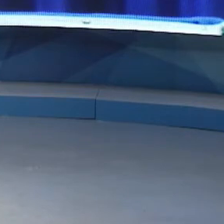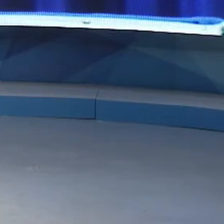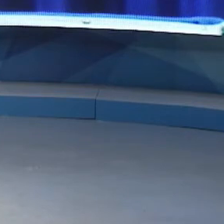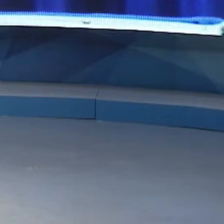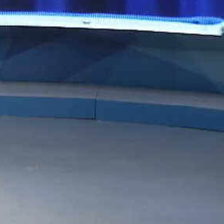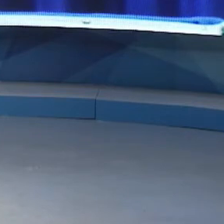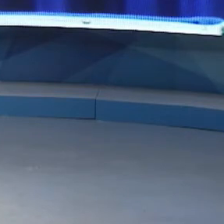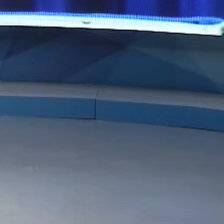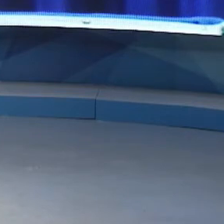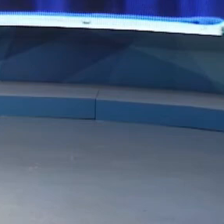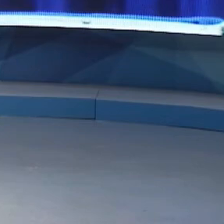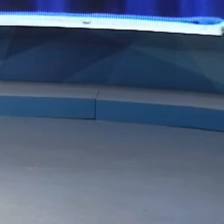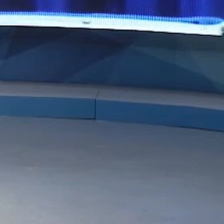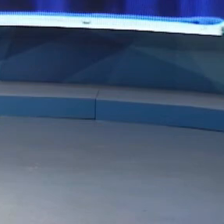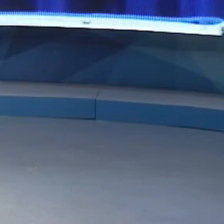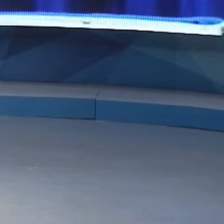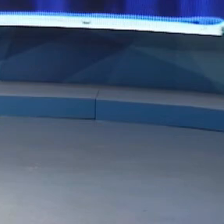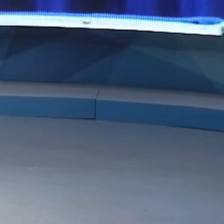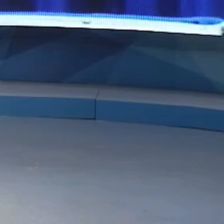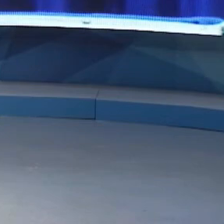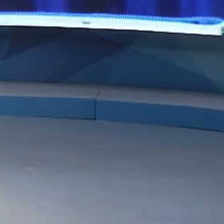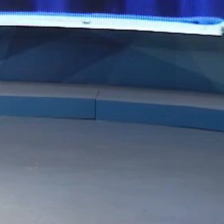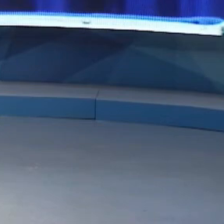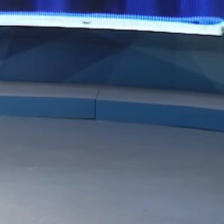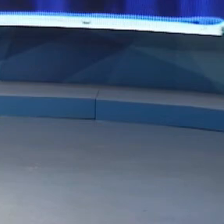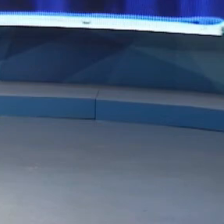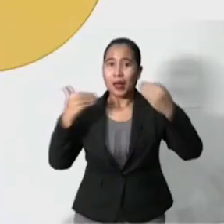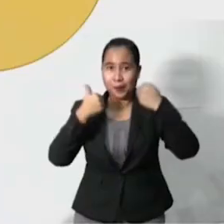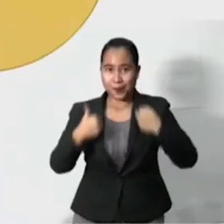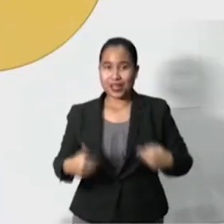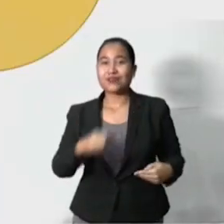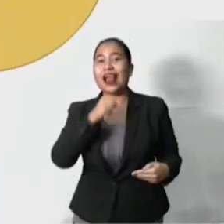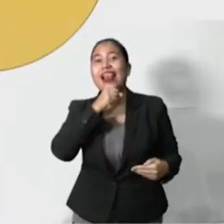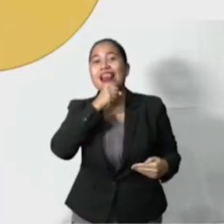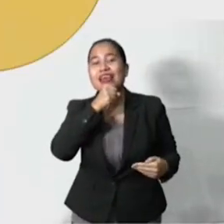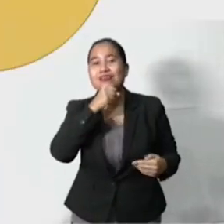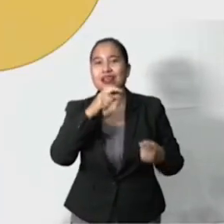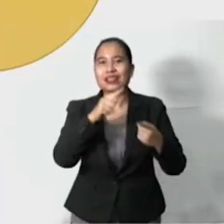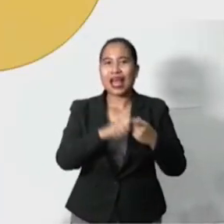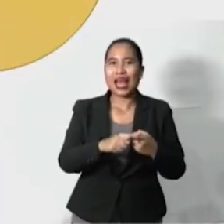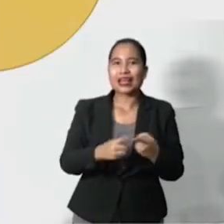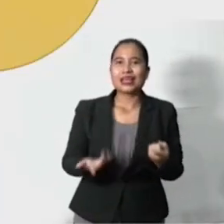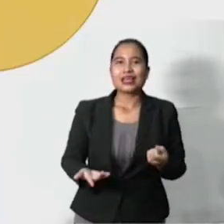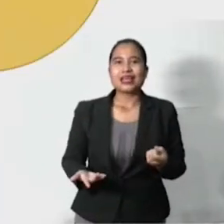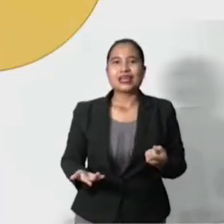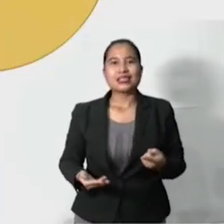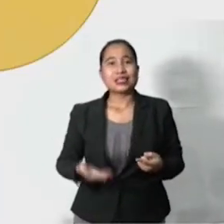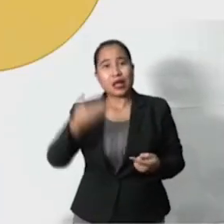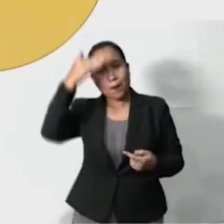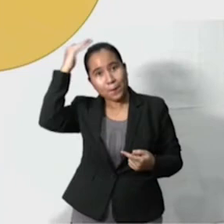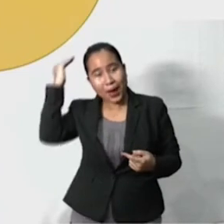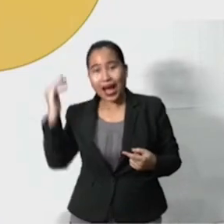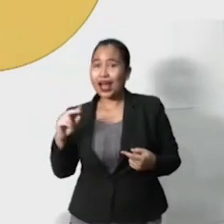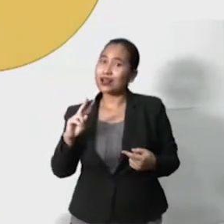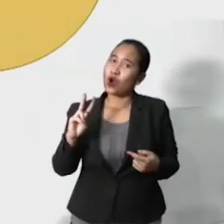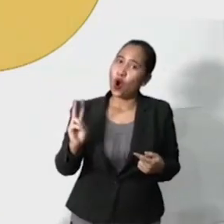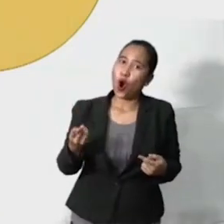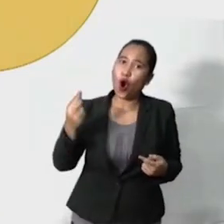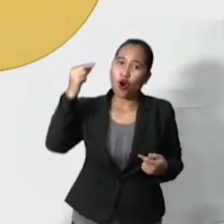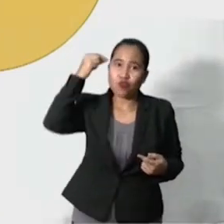van de leeftijd en geslacht van de patiënten. We zien dat er nou net zoveel mannen als vrouwen uiteindelijk